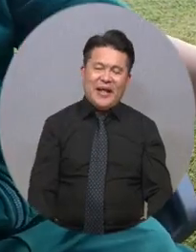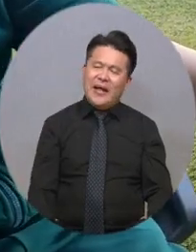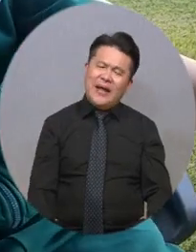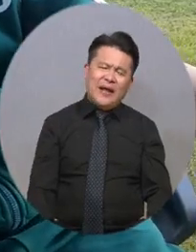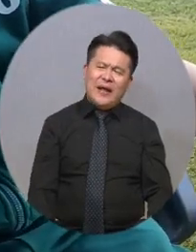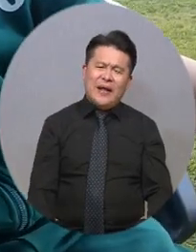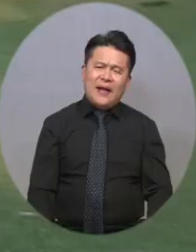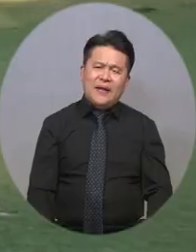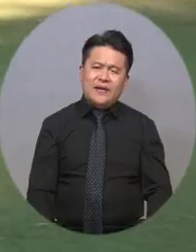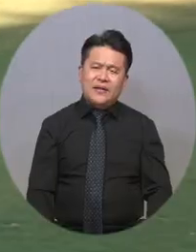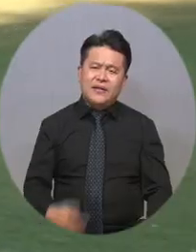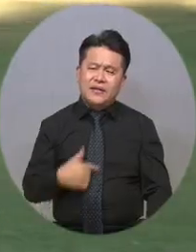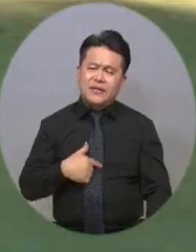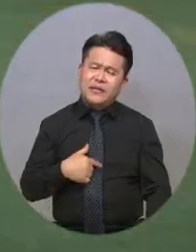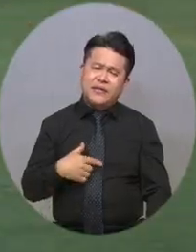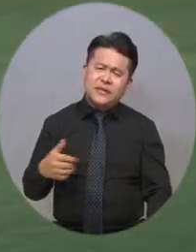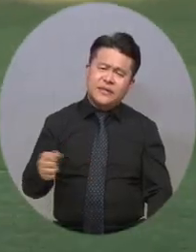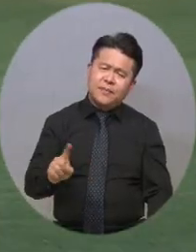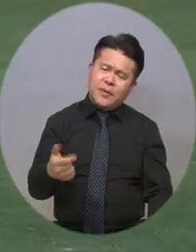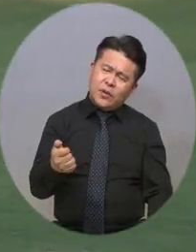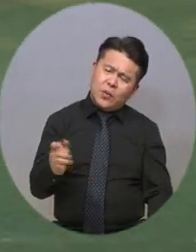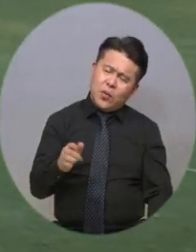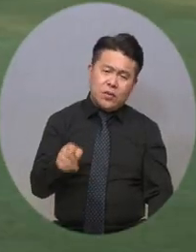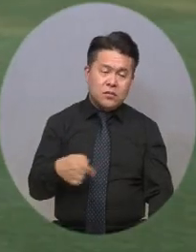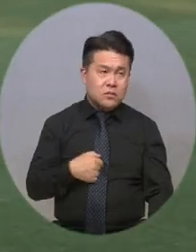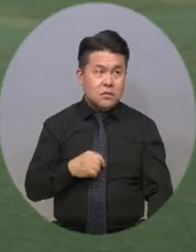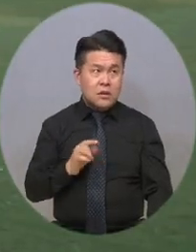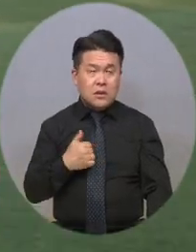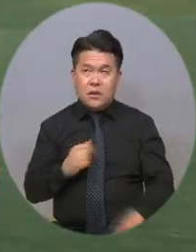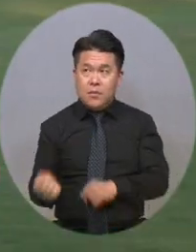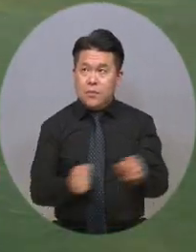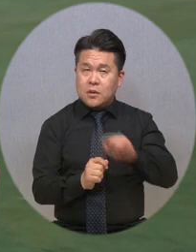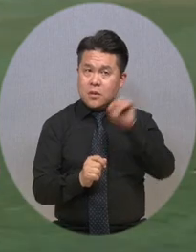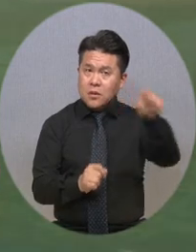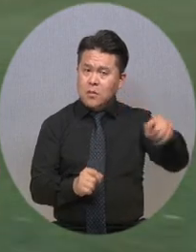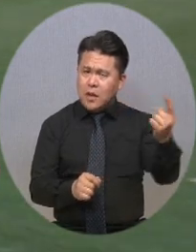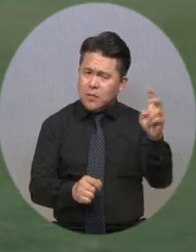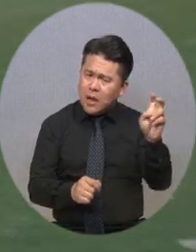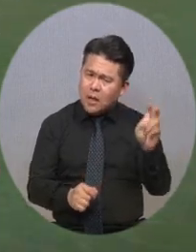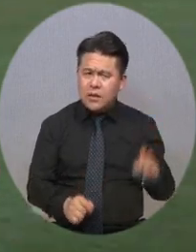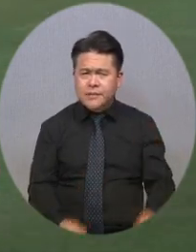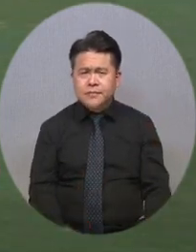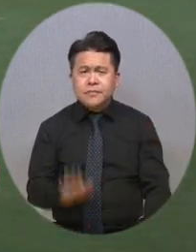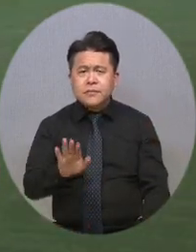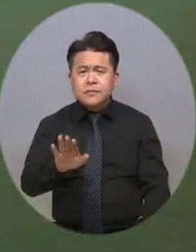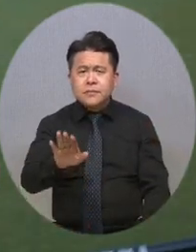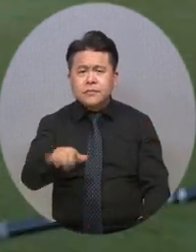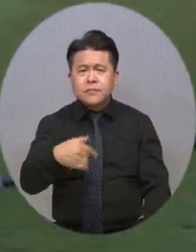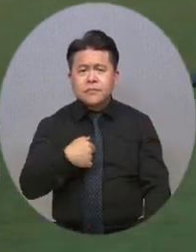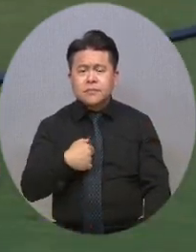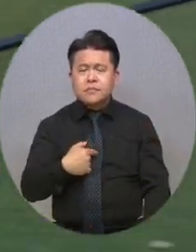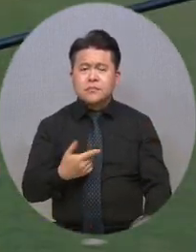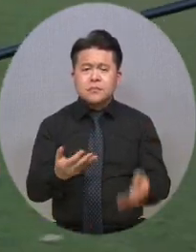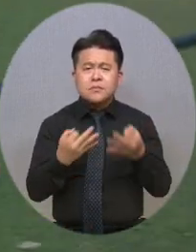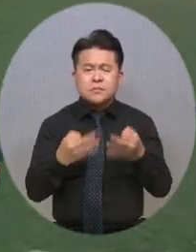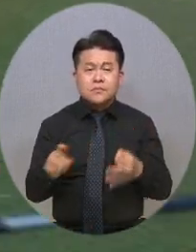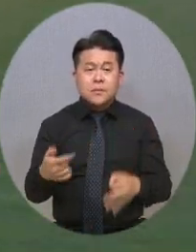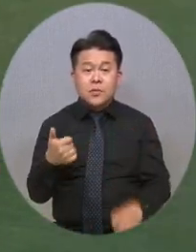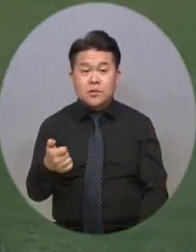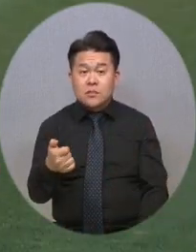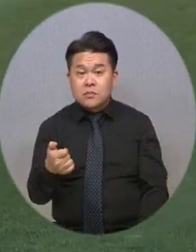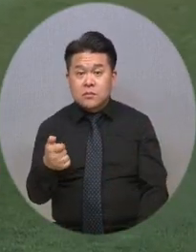가는 것 같은데? 나 드라이버 100 나온 것 같은데, 지금? 여러분, 150